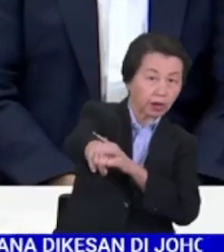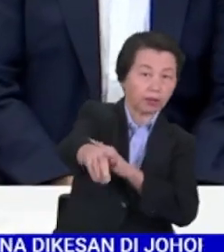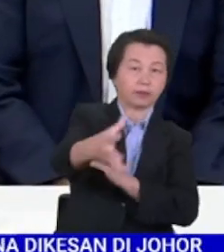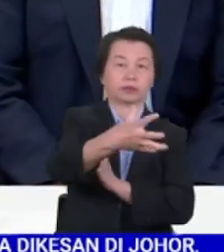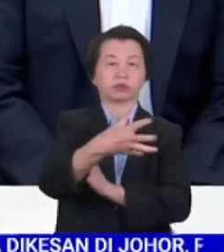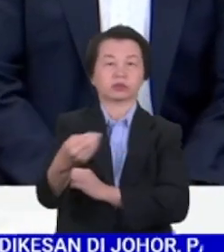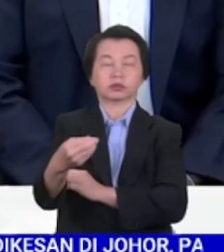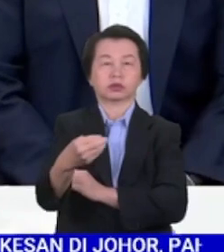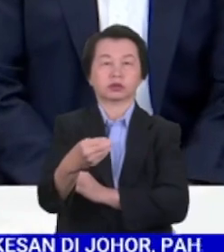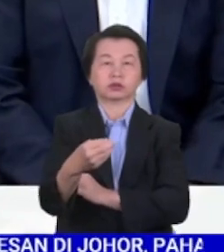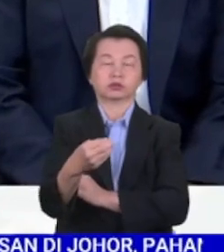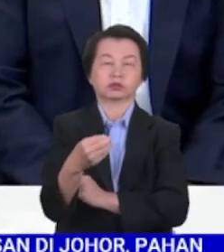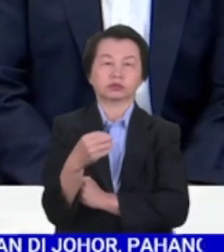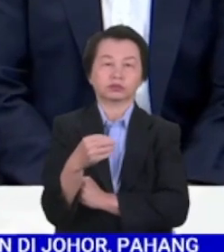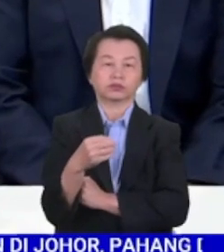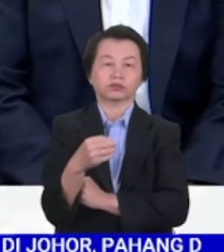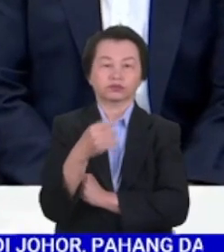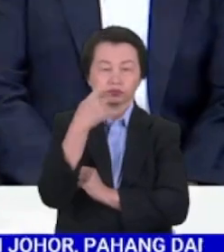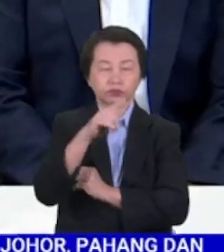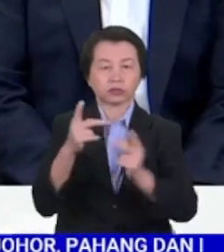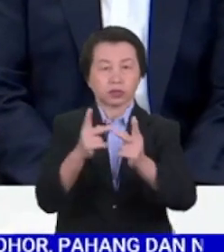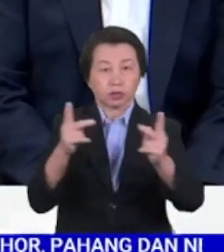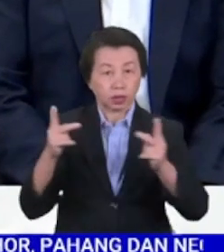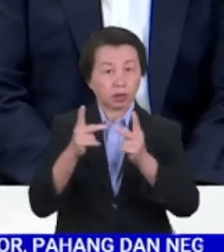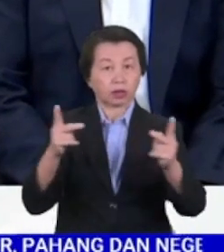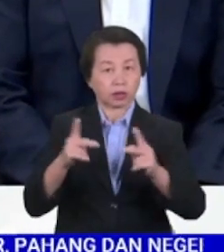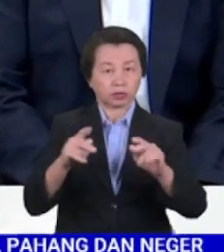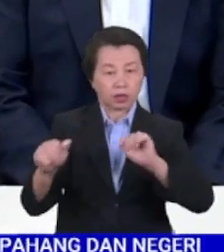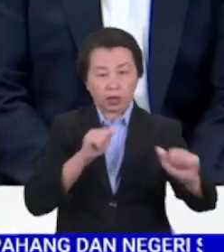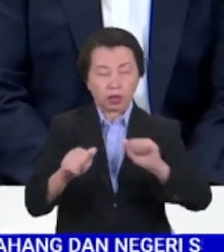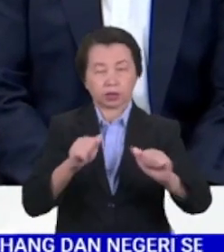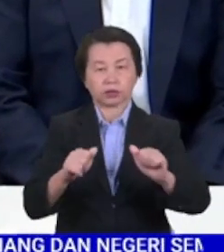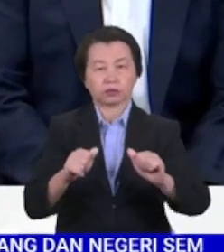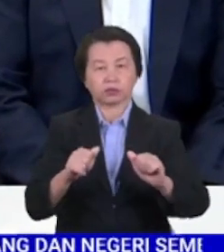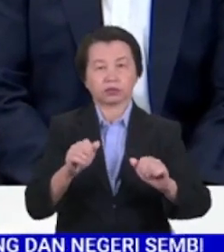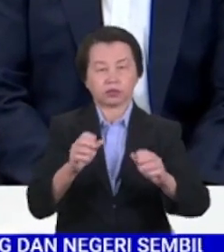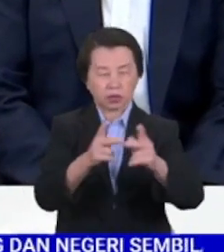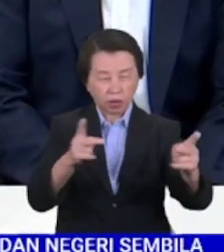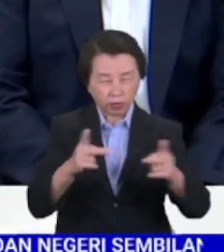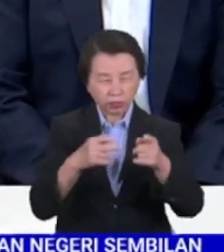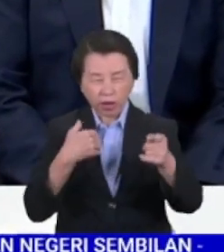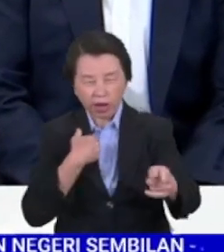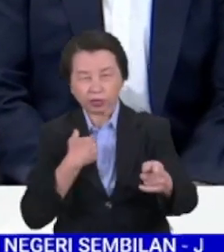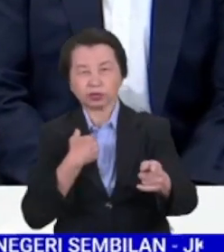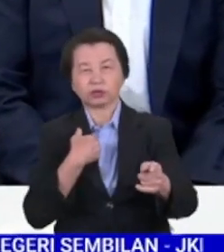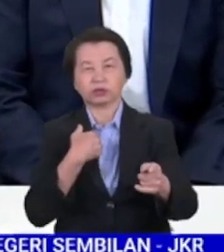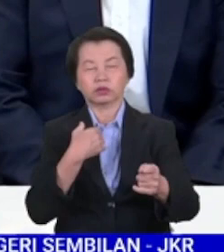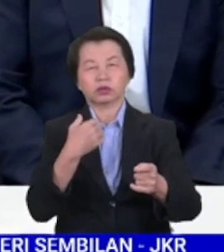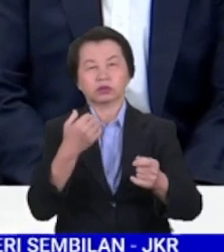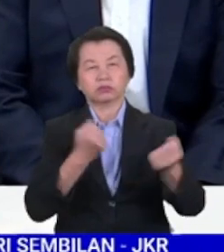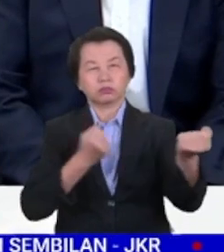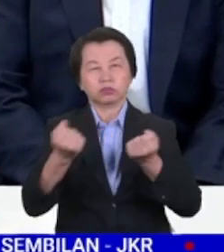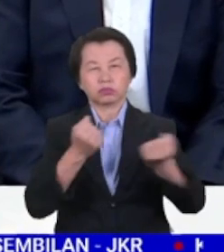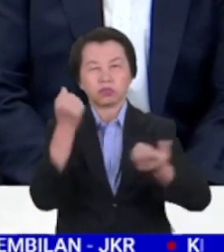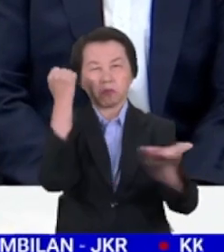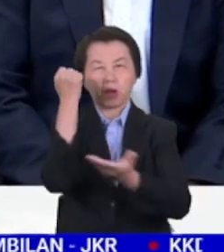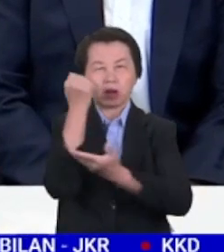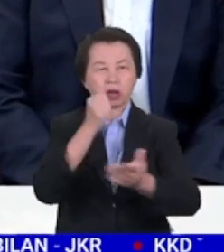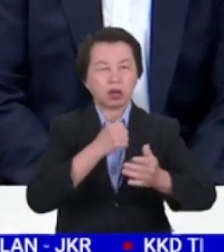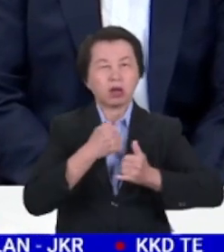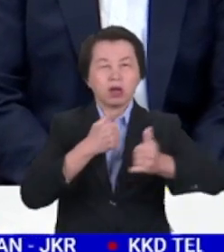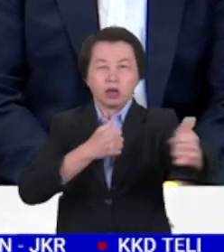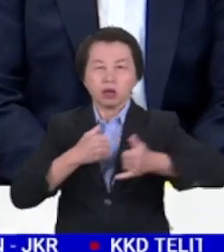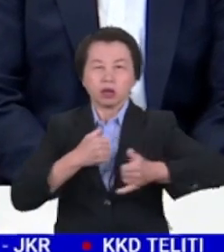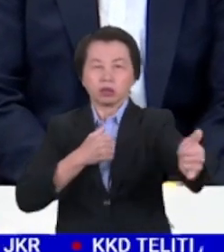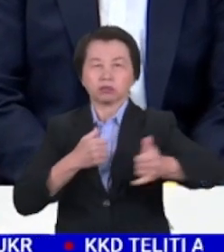Dan bagi kawasan-kawasan yang masih aktif dilalui oleh pengangkutan pembalakan ini, kita